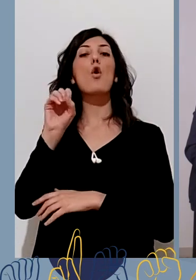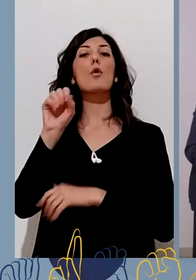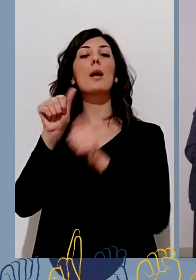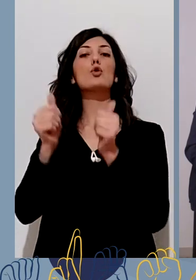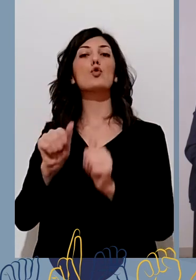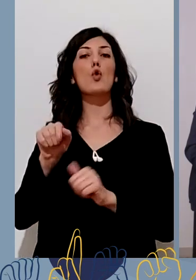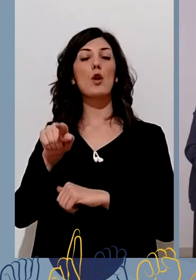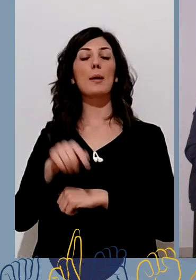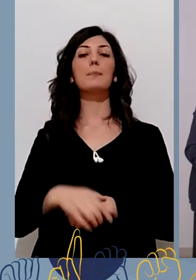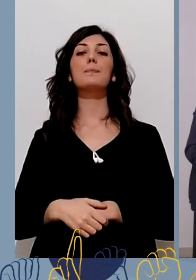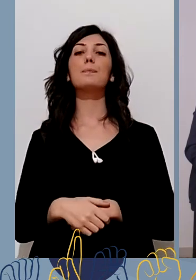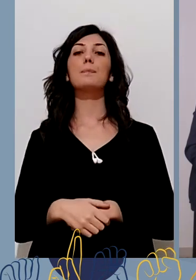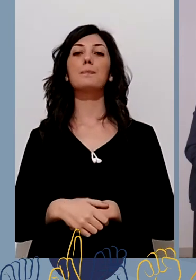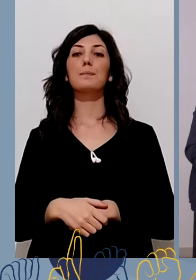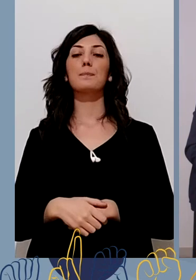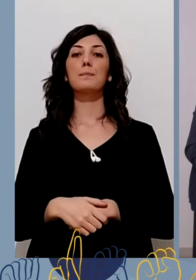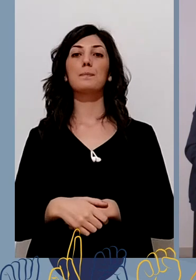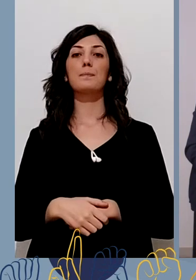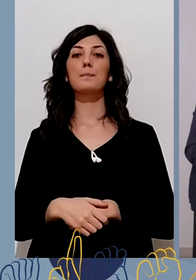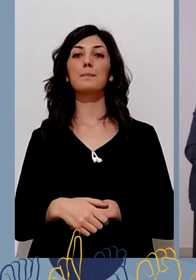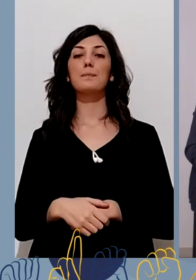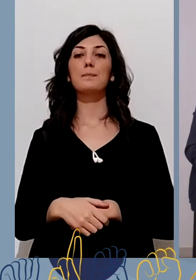anche ricordarvi che